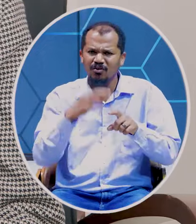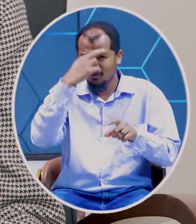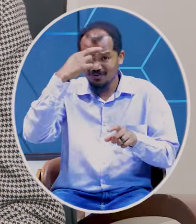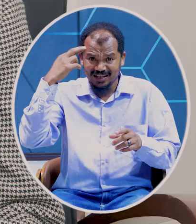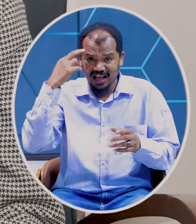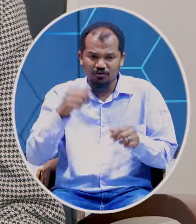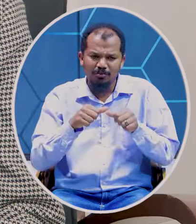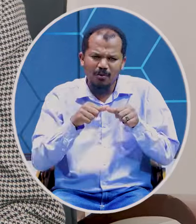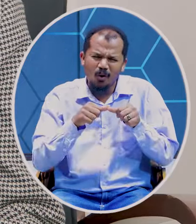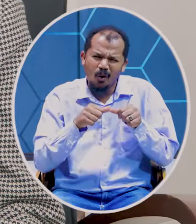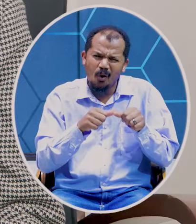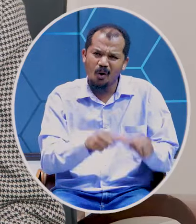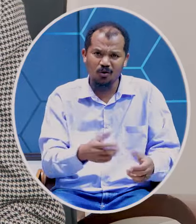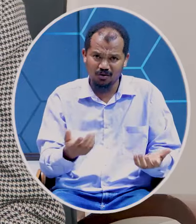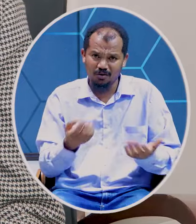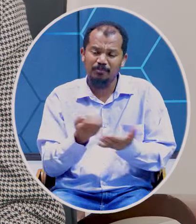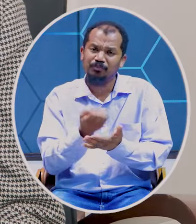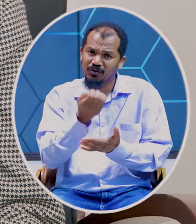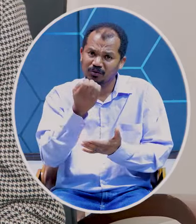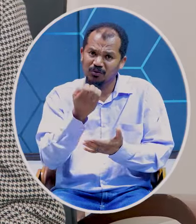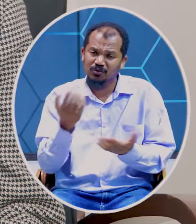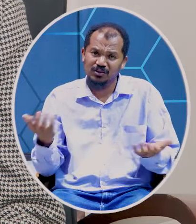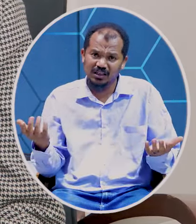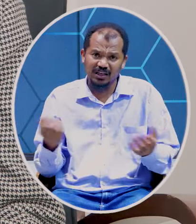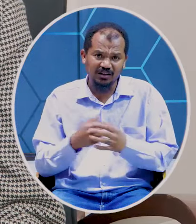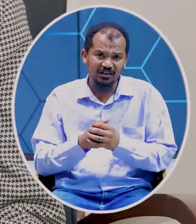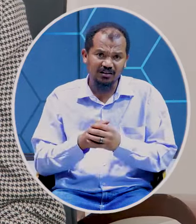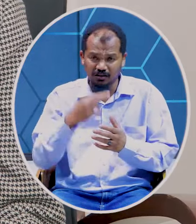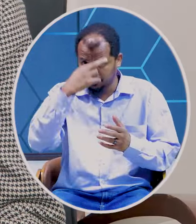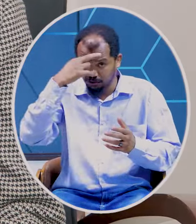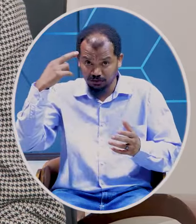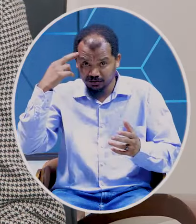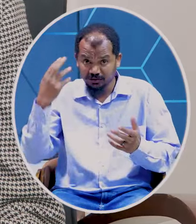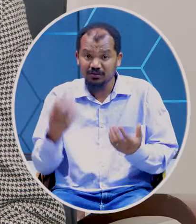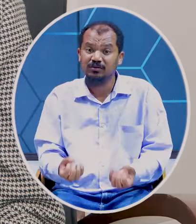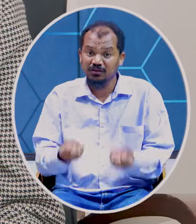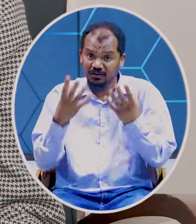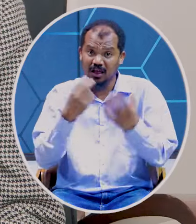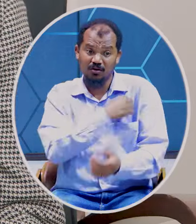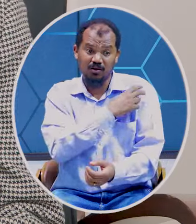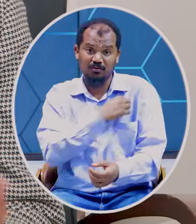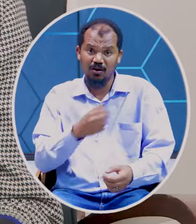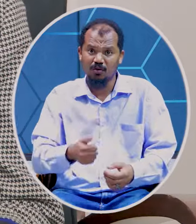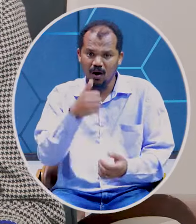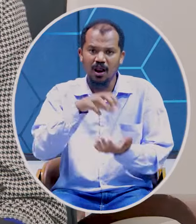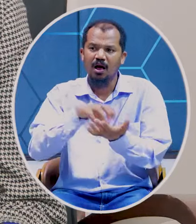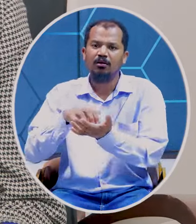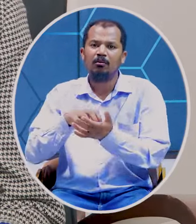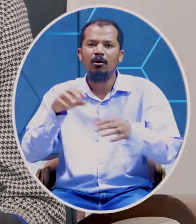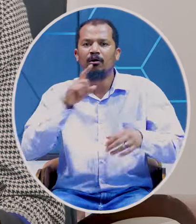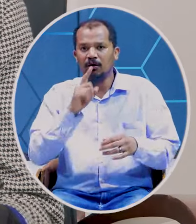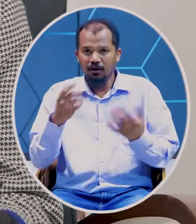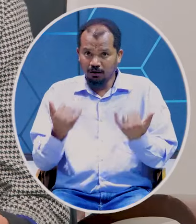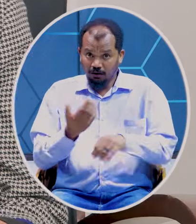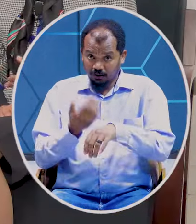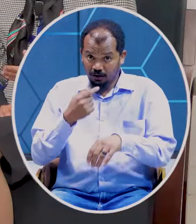በተለያዩ ምክንያቶች የመቆየትም ነገር ይኖራል እንዳልሽው፣ በኢኮኖሚ ውስንነትም። ምክንያቱም አብዛኛው ሕክምና ዋና ከተማዎች ላይ ነው።